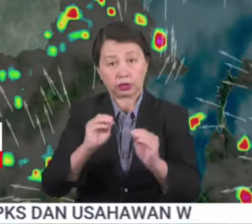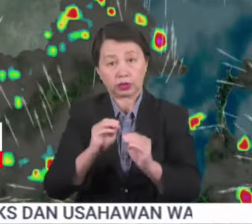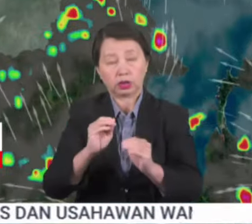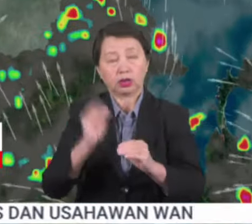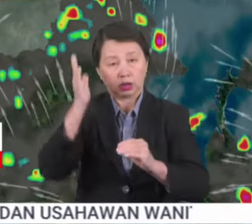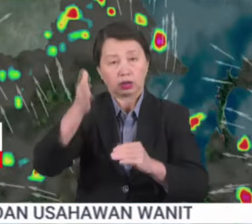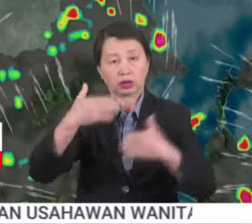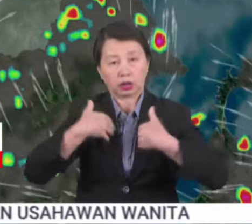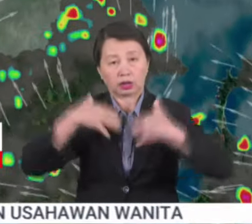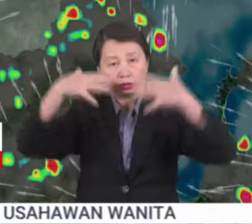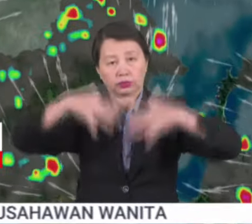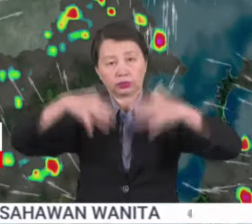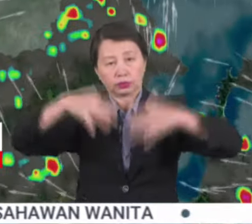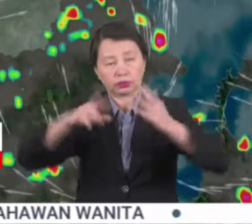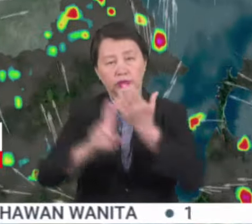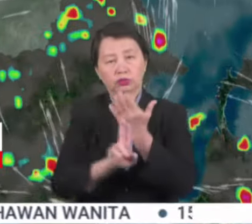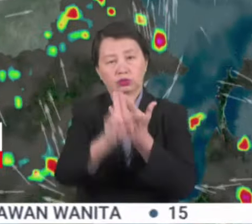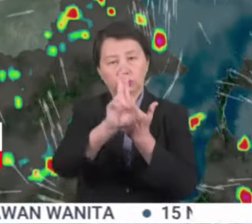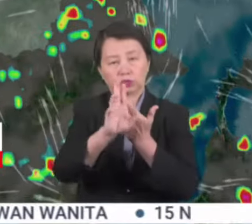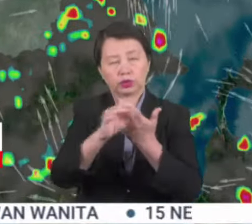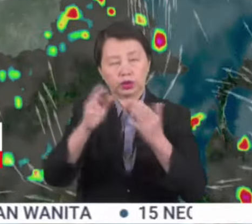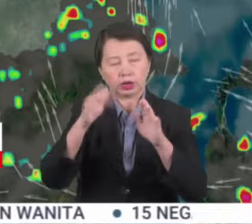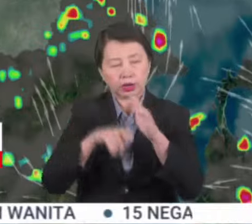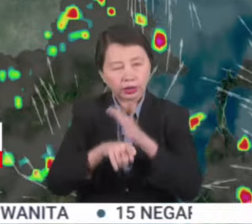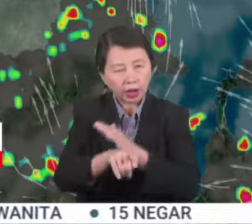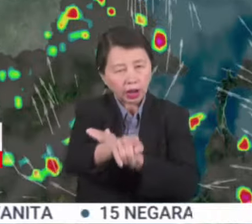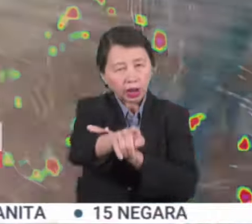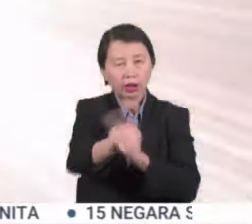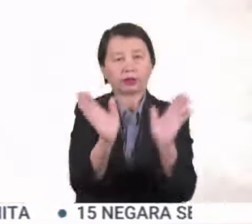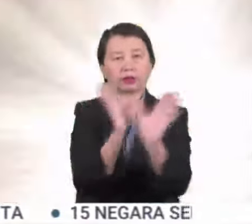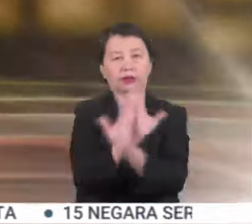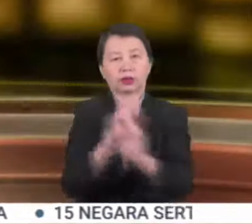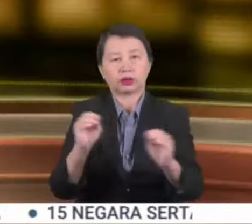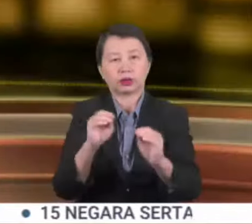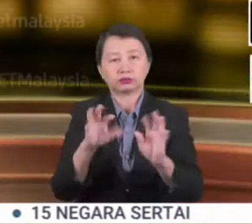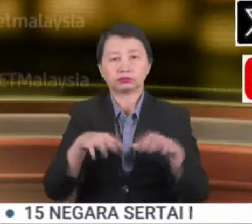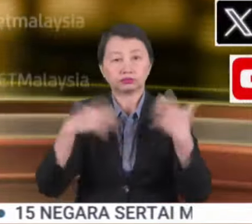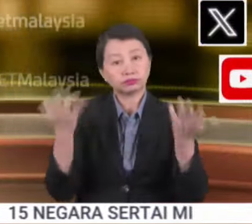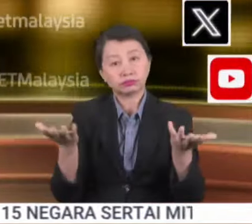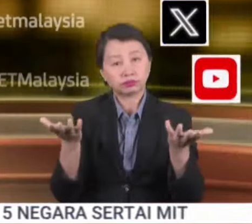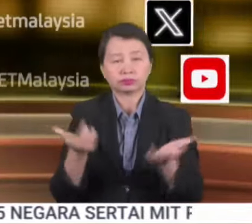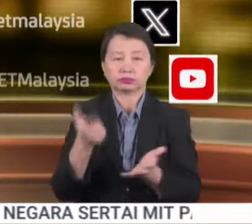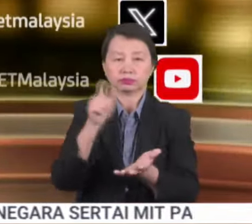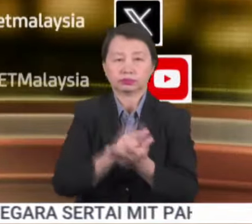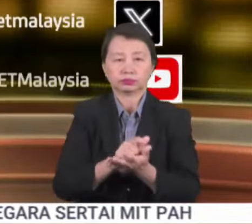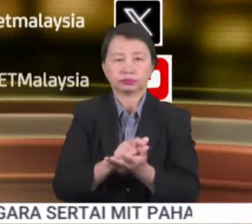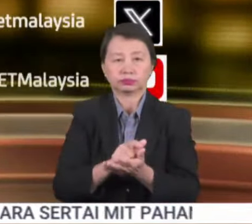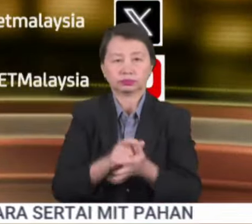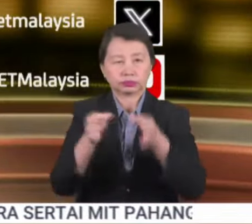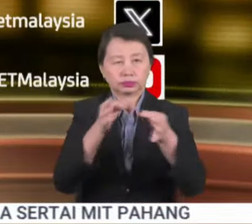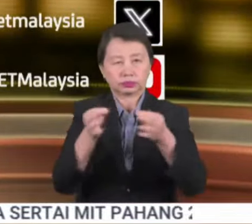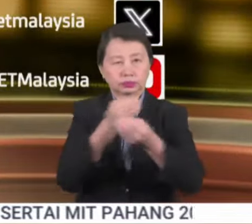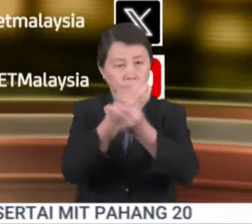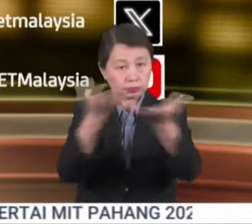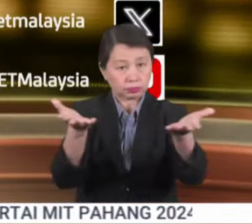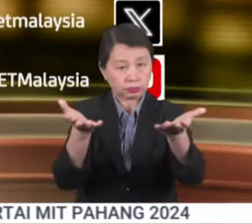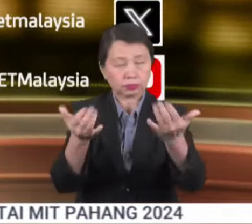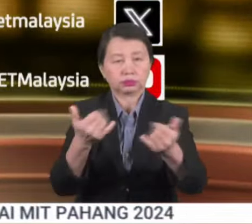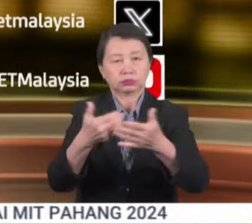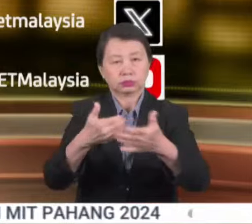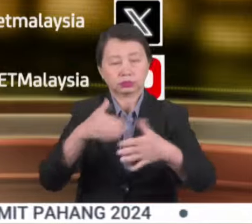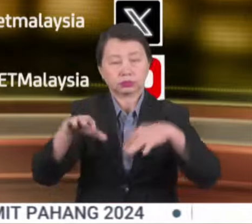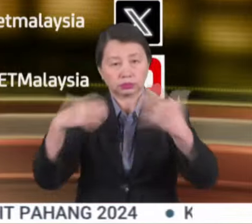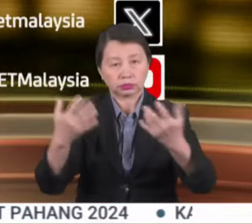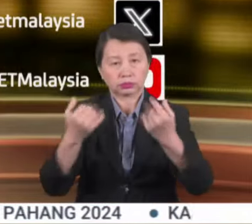dijangka hujan akan berlaku di kawasan utara dan pedalaman Sarawak. Baiklah, sekian sahaja laporan cuaca yang dapat dikongsikan pada ketika ini. Sebelum